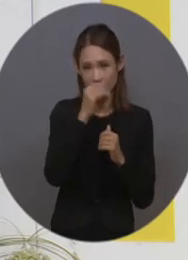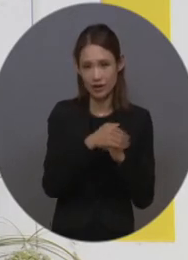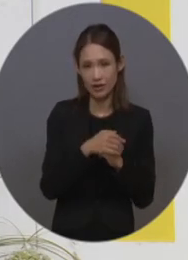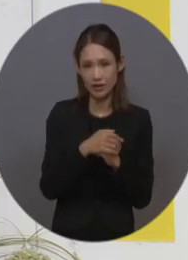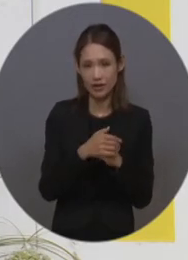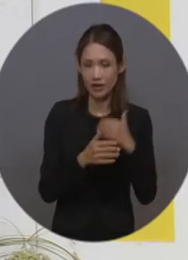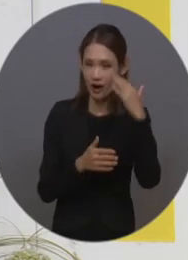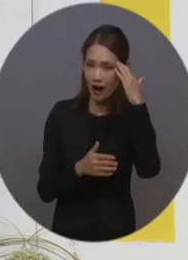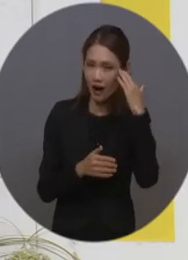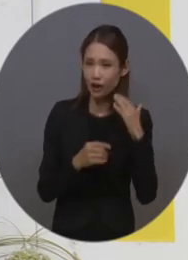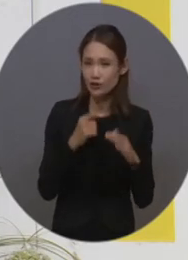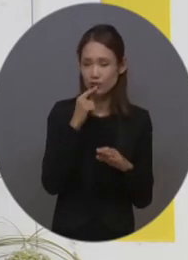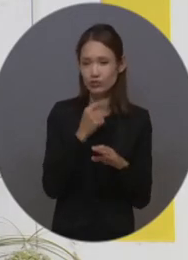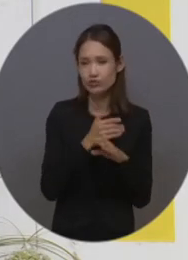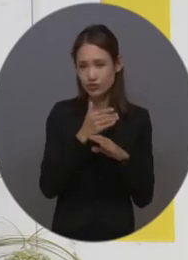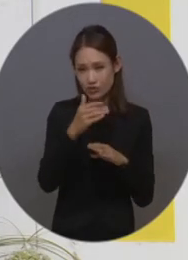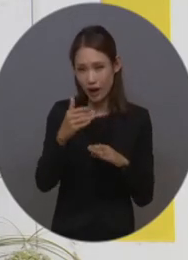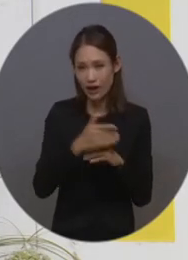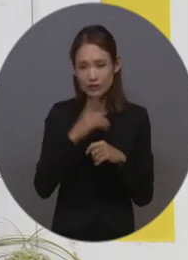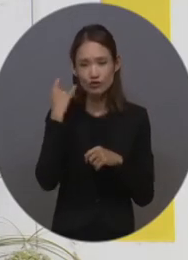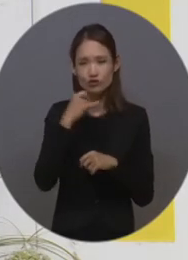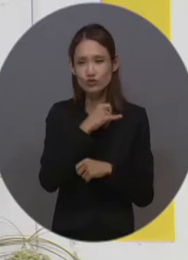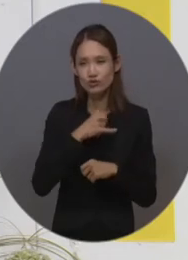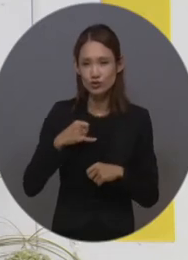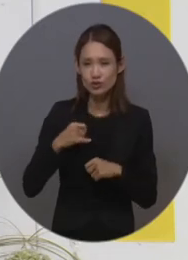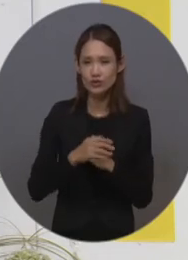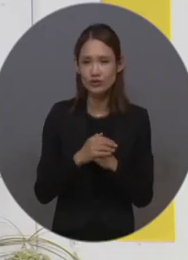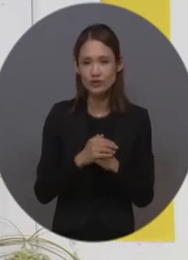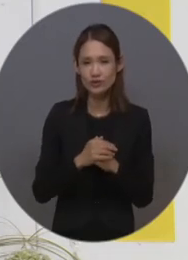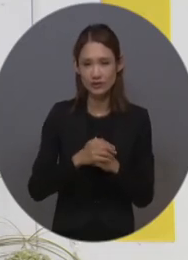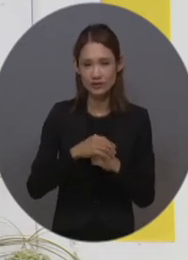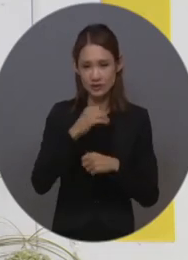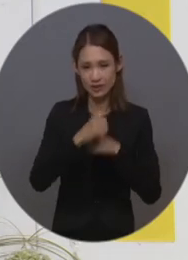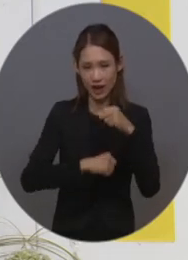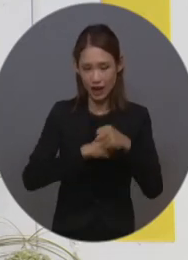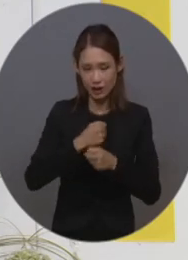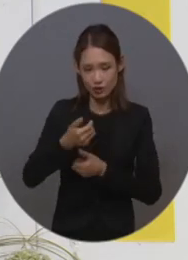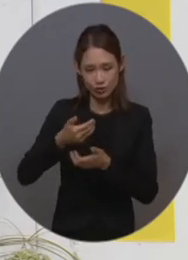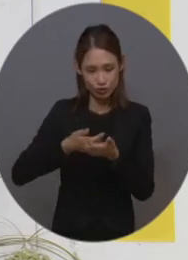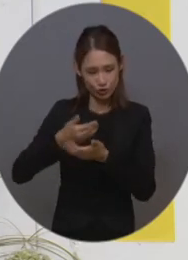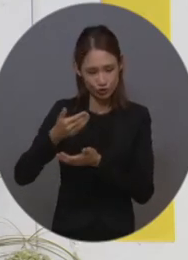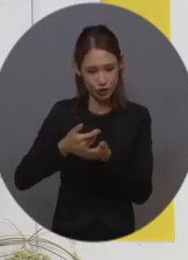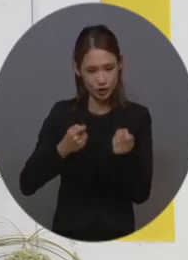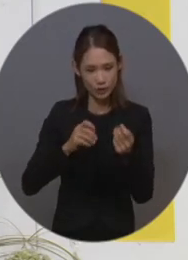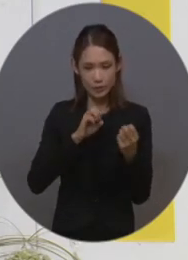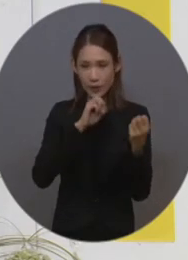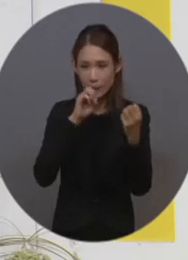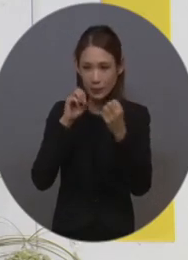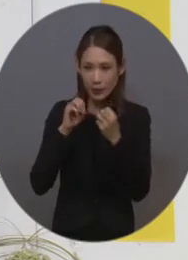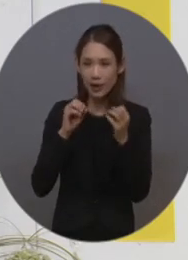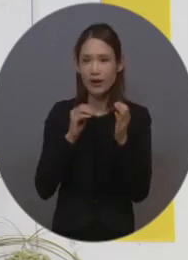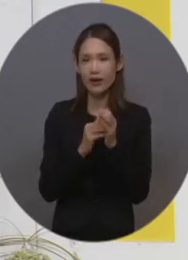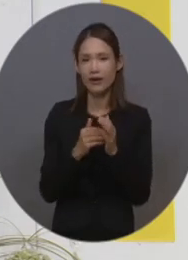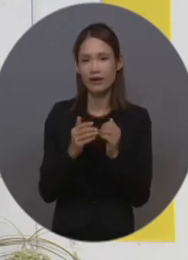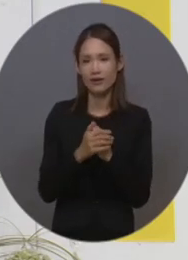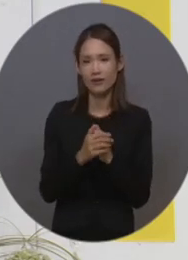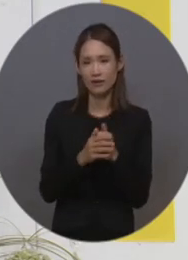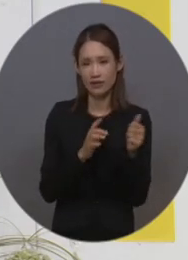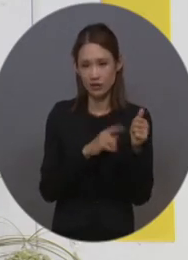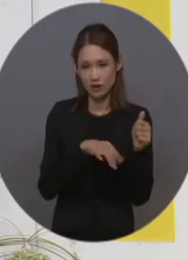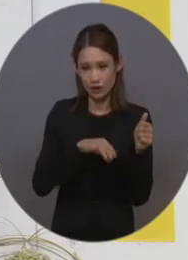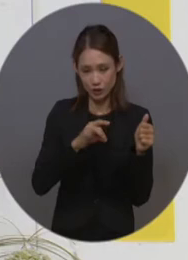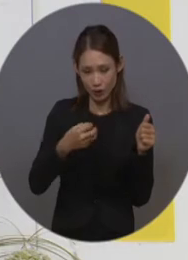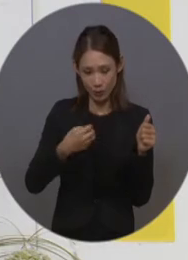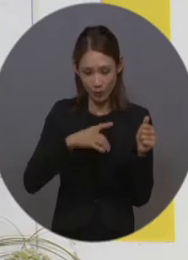문제, 북한 문제, 또 뭐 네. 중국 문제 이런 한미 자유무역 이런 얘기를 많이 하는데 이분이 이제 저한테 그때 딱